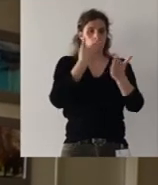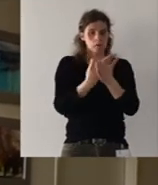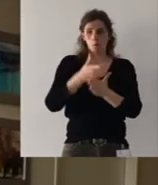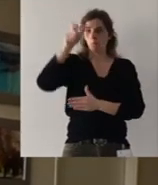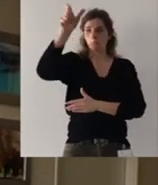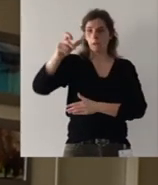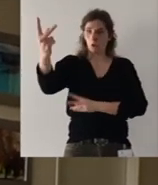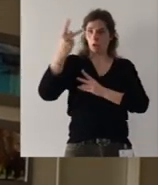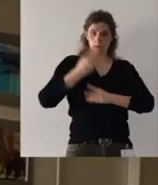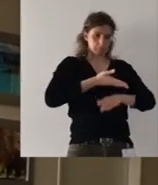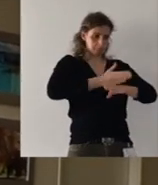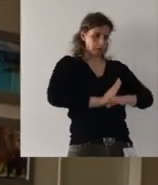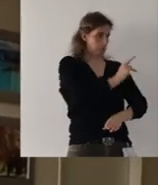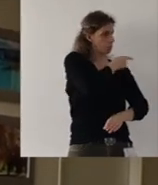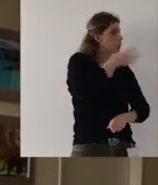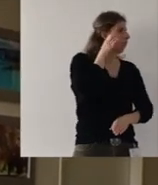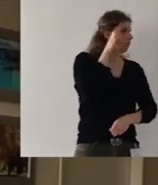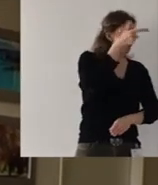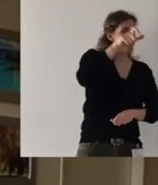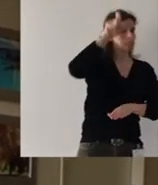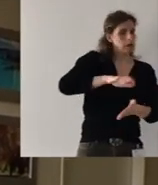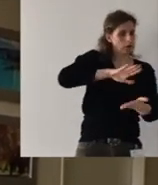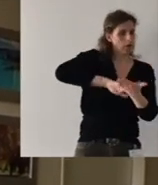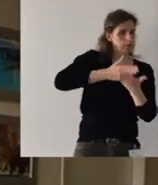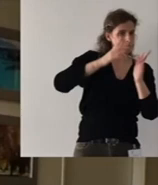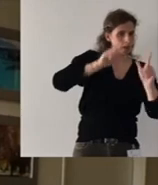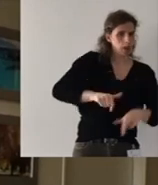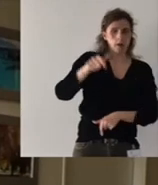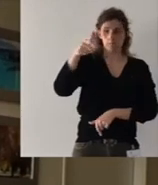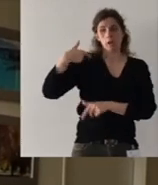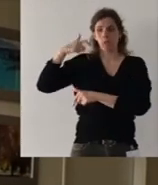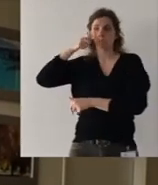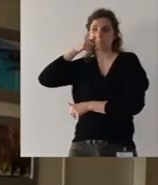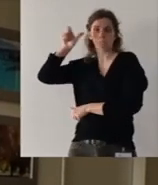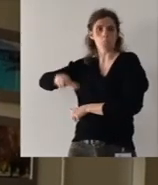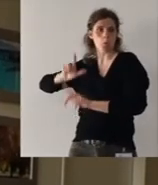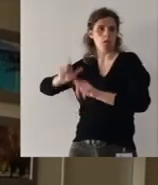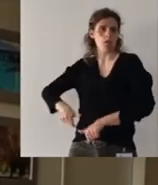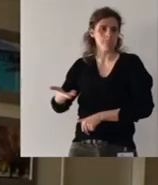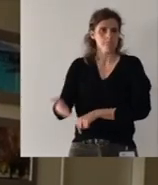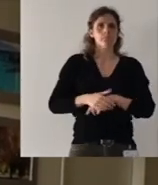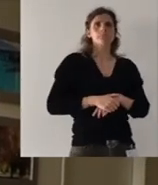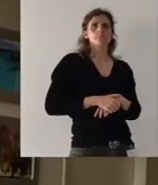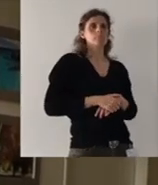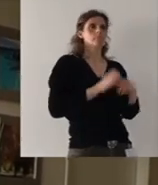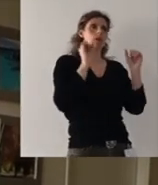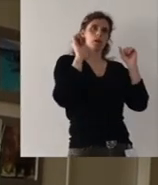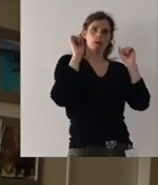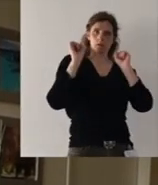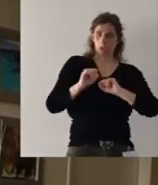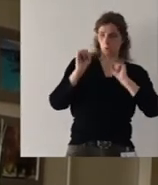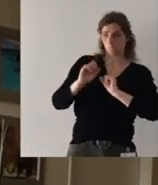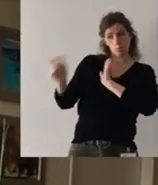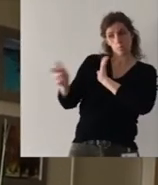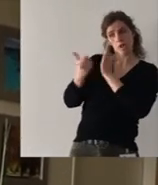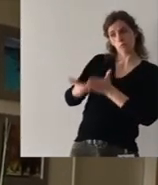personne arrive à son rendez-vous et tout est prêt. Le médecin sait qu'elle va être accompagnée d'un interprète et l'interprète est là. D'accord. Donc aujourd'hui,